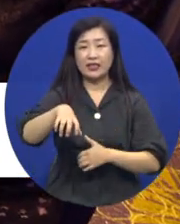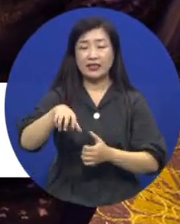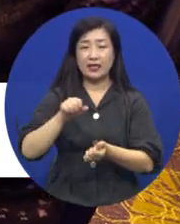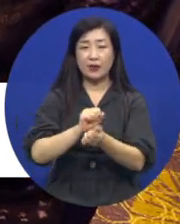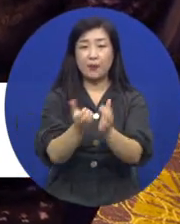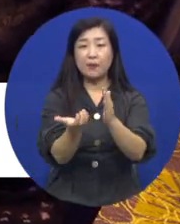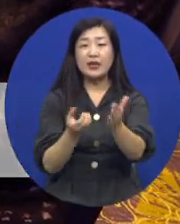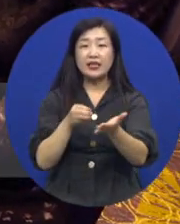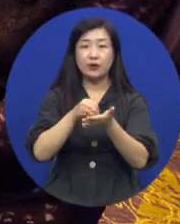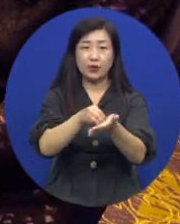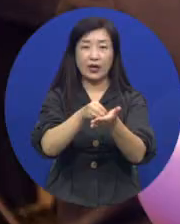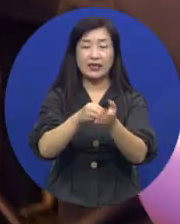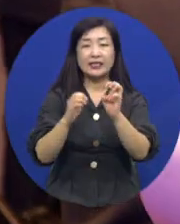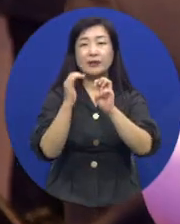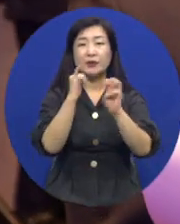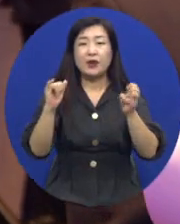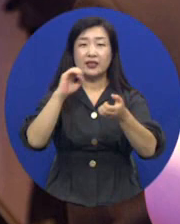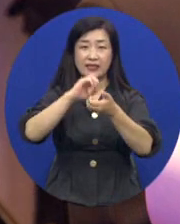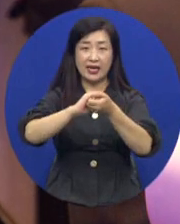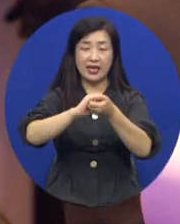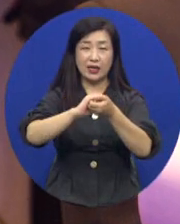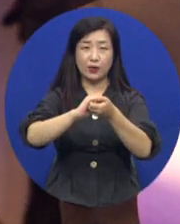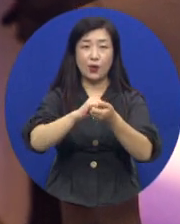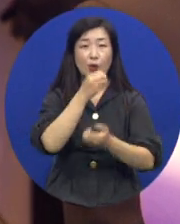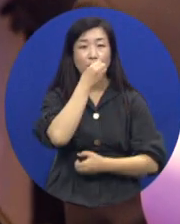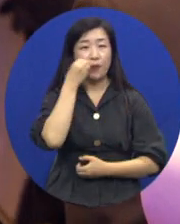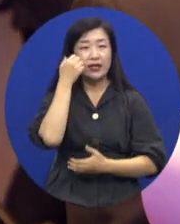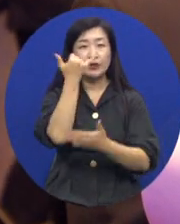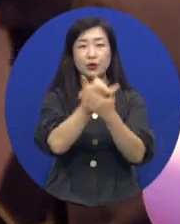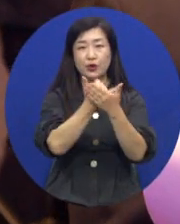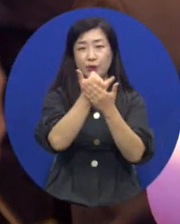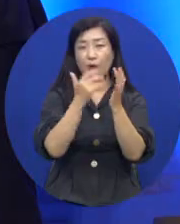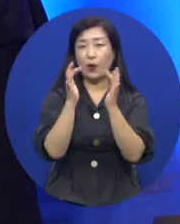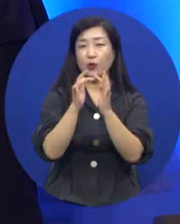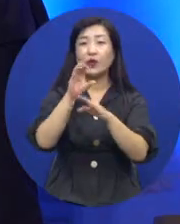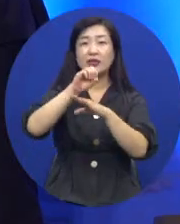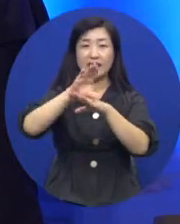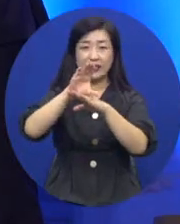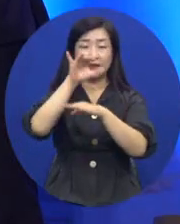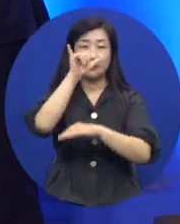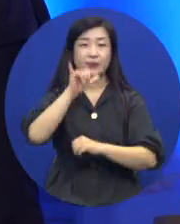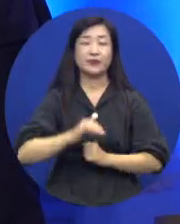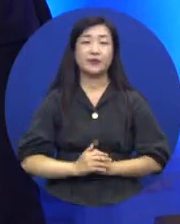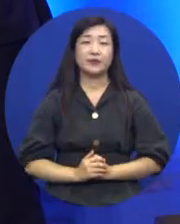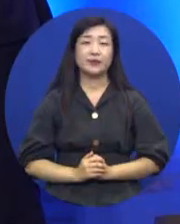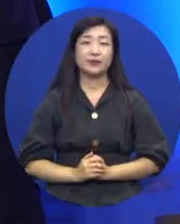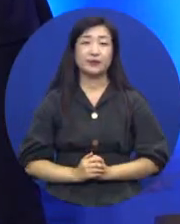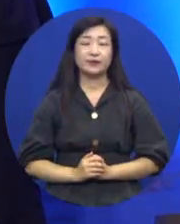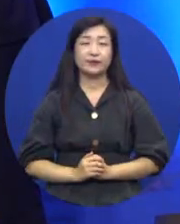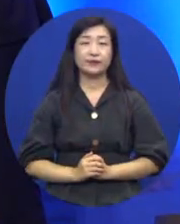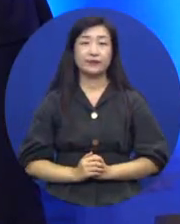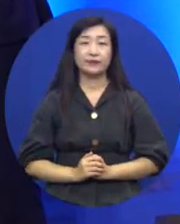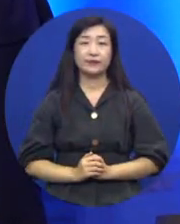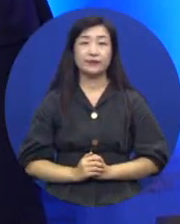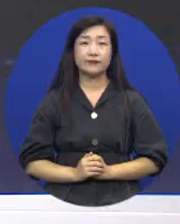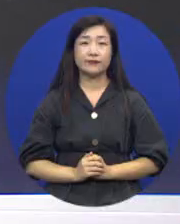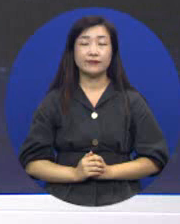사전 등록한 30인으로 제한되며 홈페이지와 유튜브로 온라인 생중계됩니다.